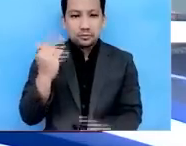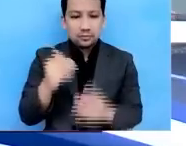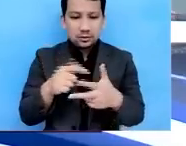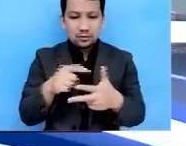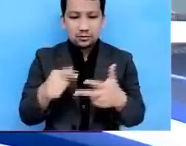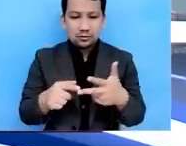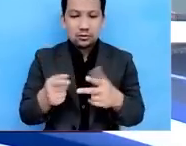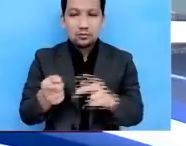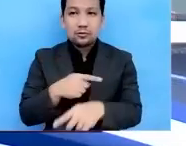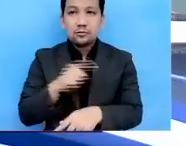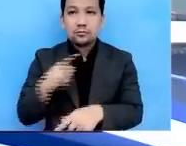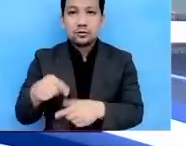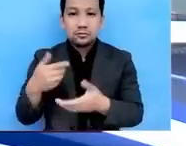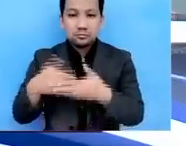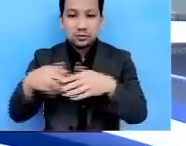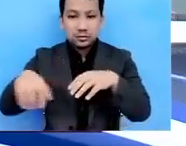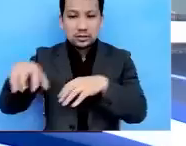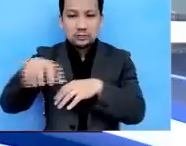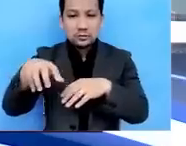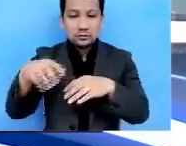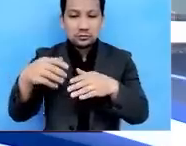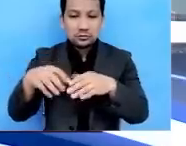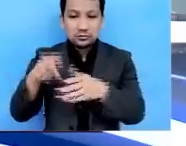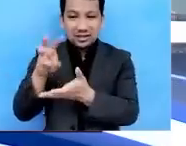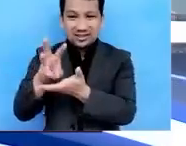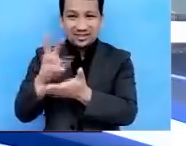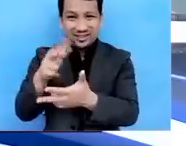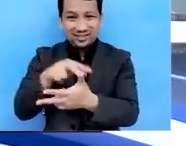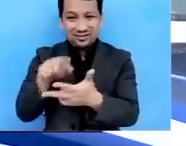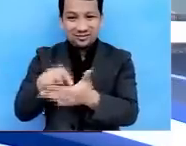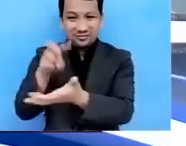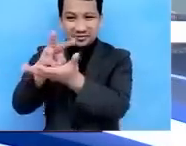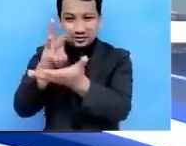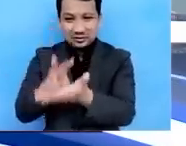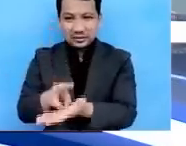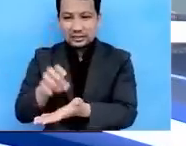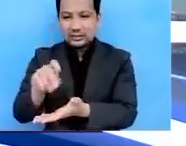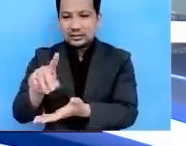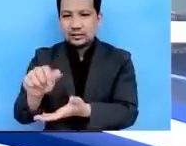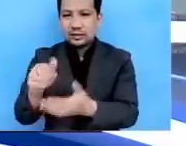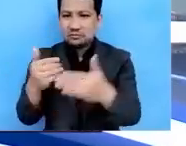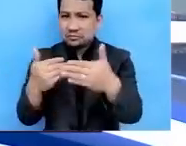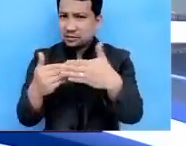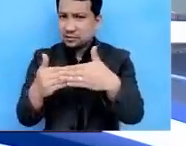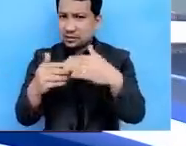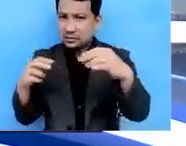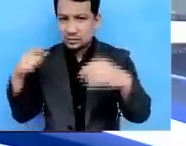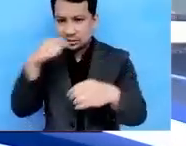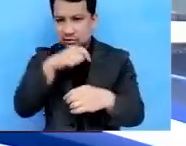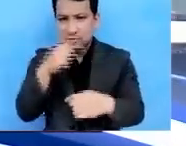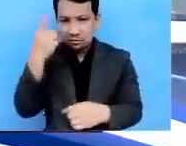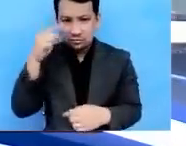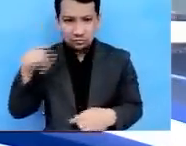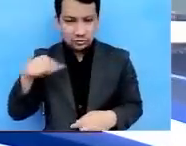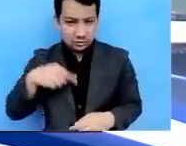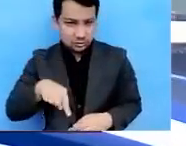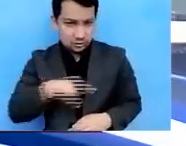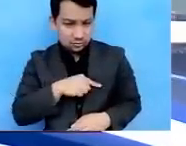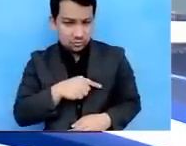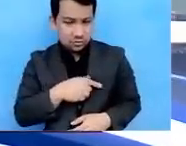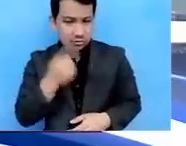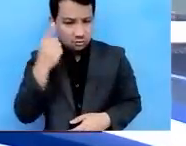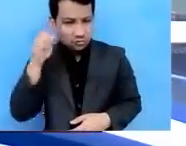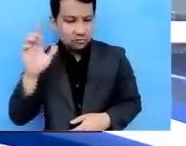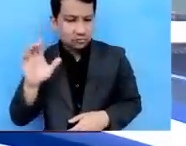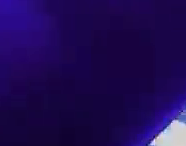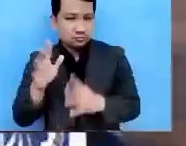ay malapit sa Taiwan. Ang tanong tuloy ng Senado, para nga ba sa atin o para sa Amerika ang mga dagdag na EDCA